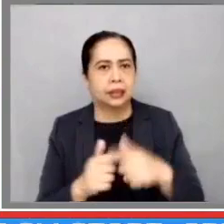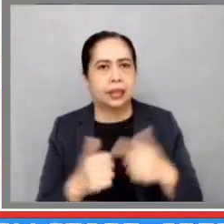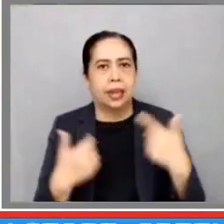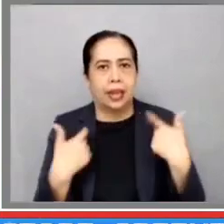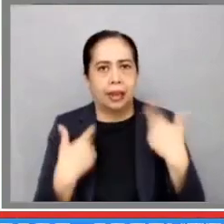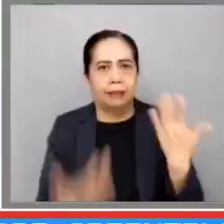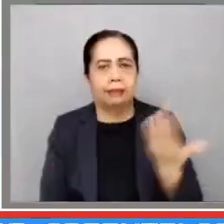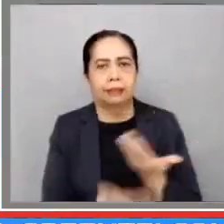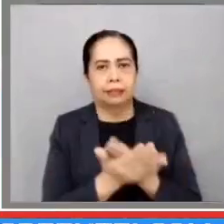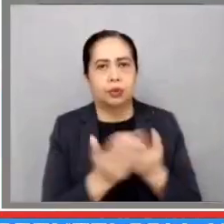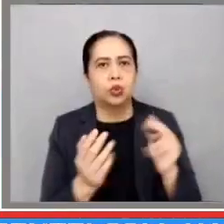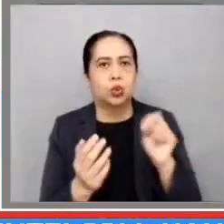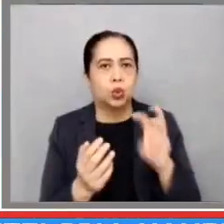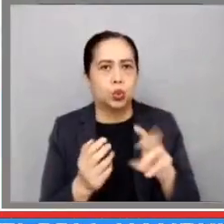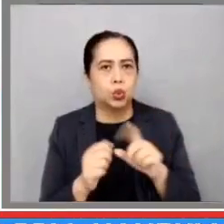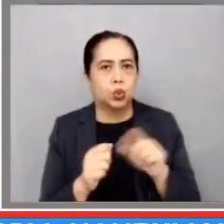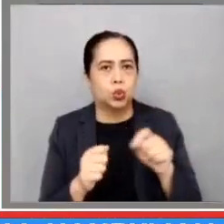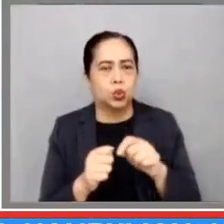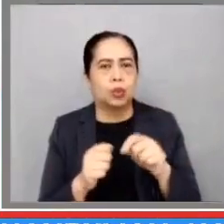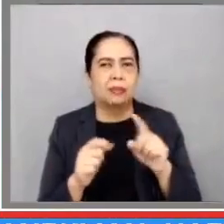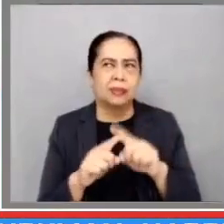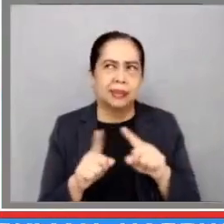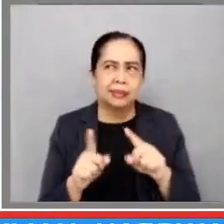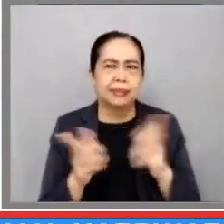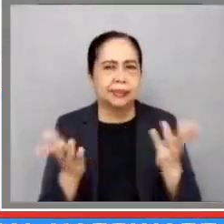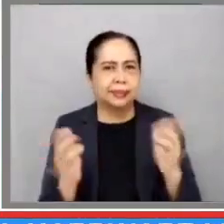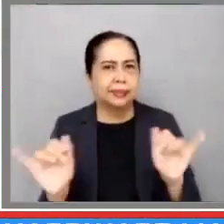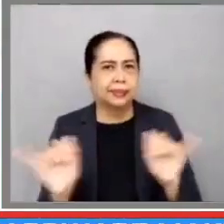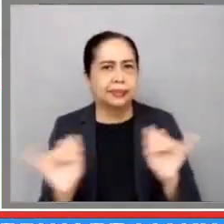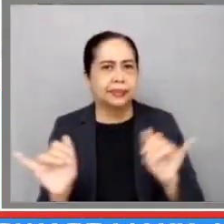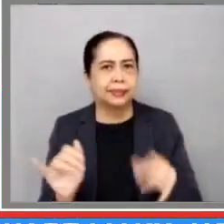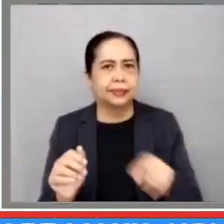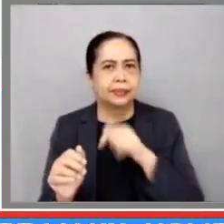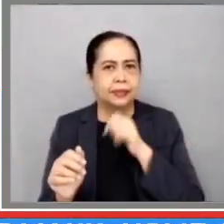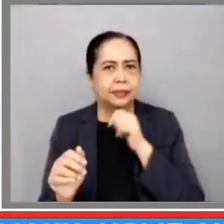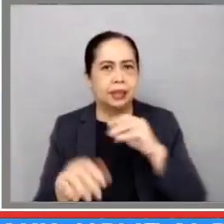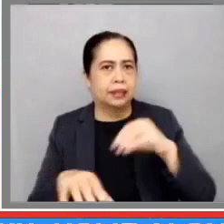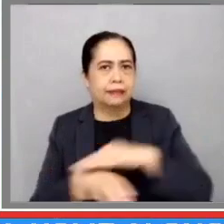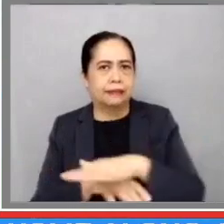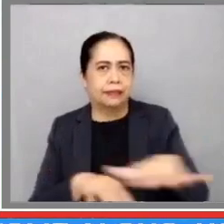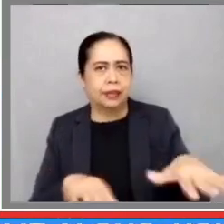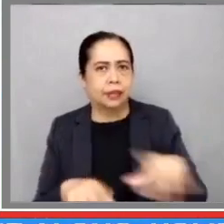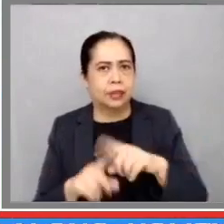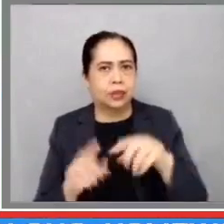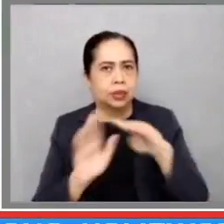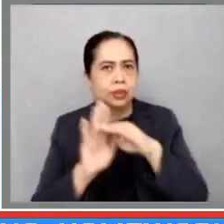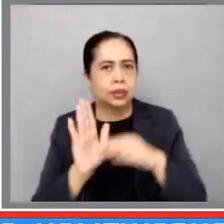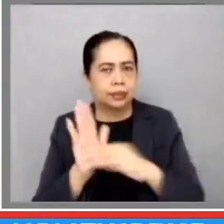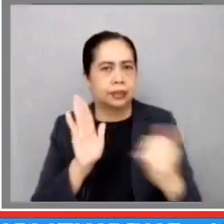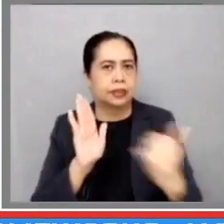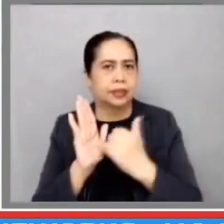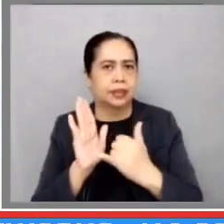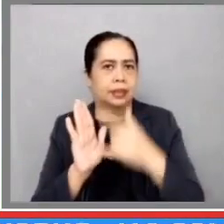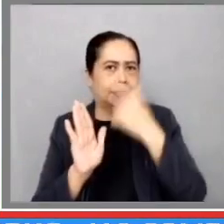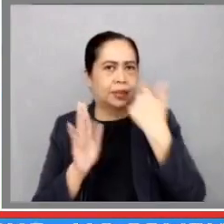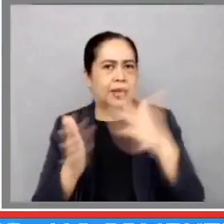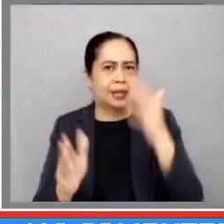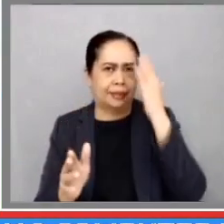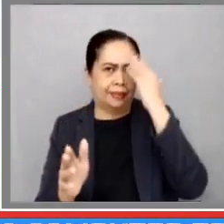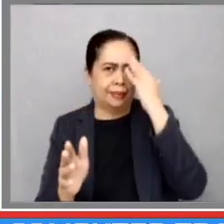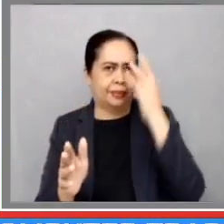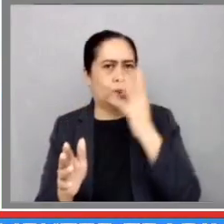tayo yung listahan ng 3. But just the same, hindi naman po nito maapektuhan yung listahan pagkat ito po identified na po